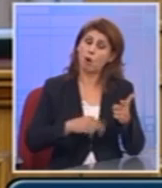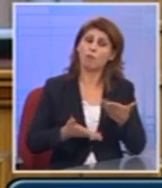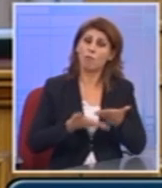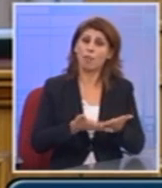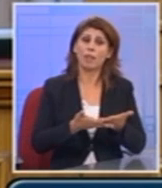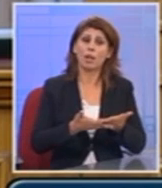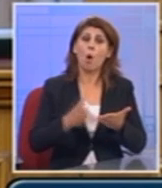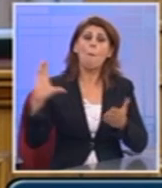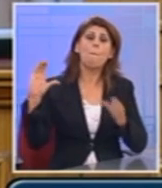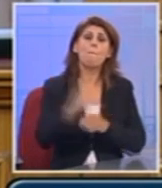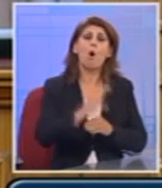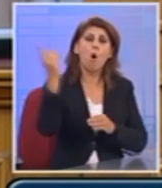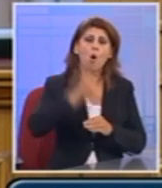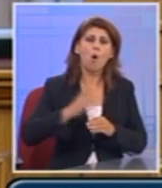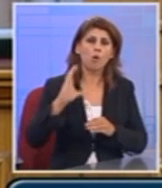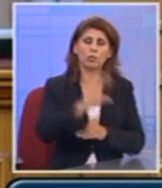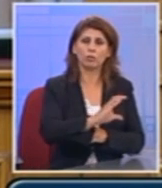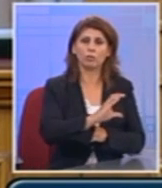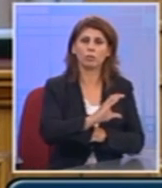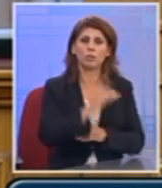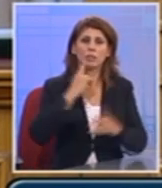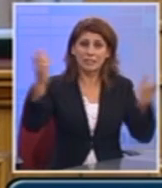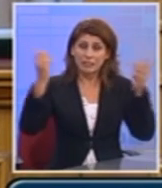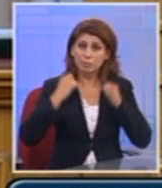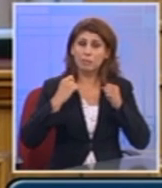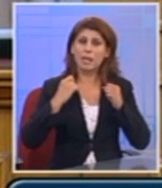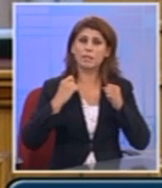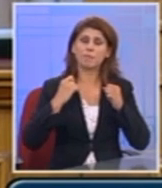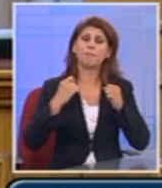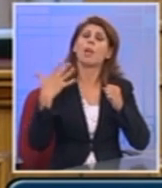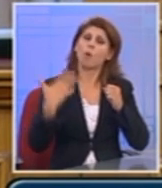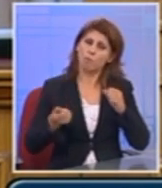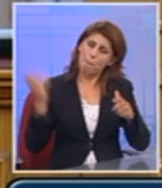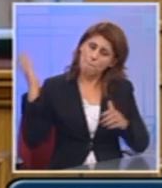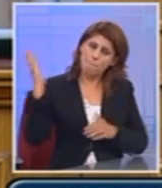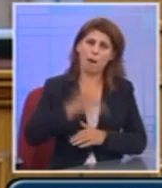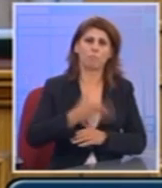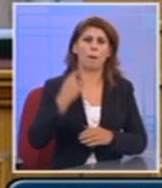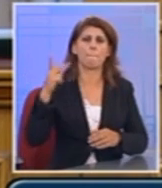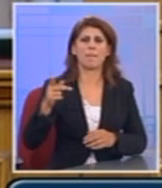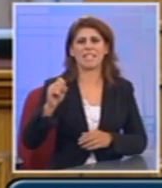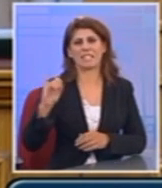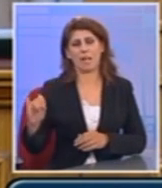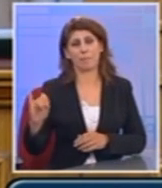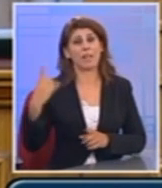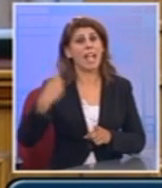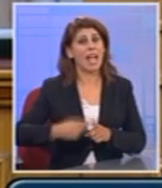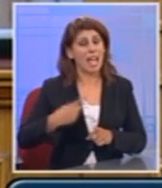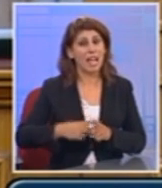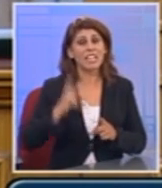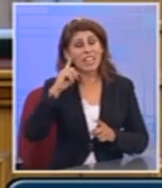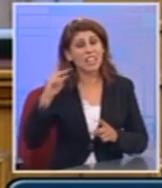να ποσοτικοποιήσουν τις απώλειες ή τις ζημιές που επέφερε το psi η ελληνική κύριε